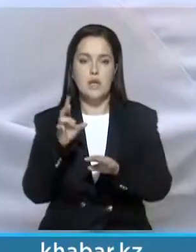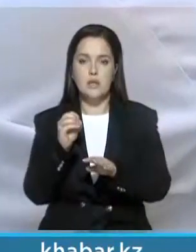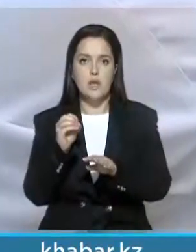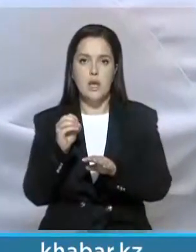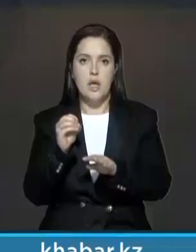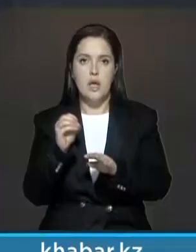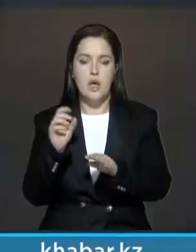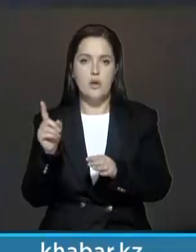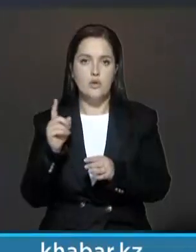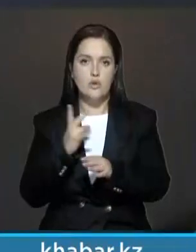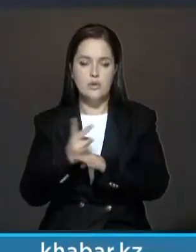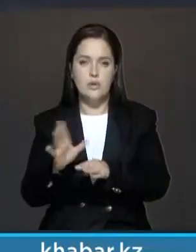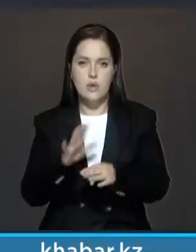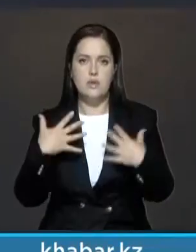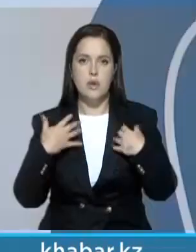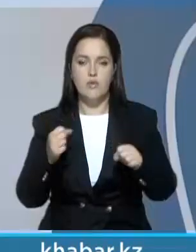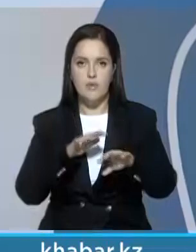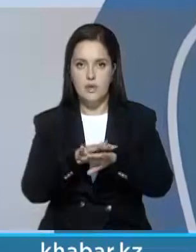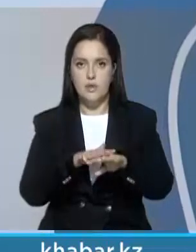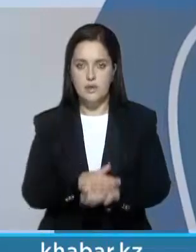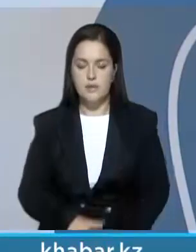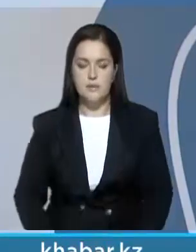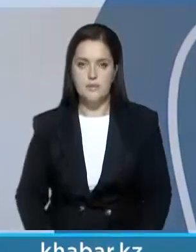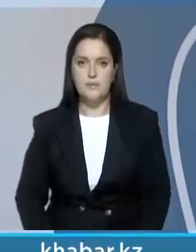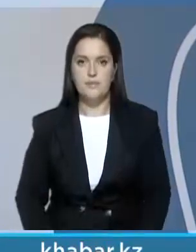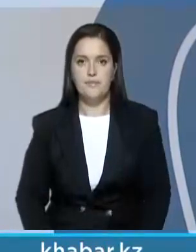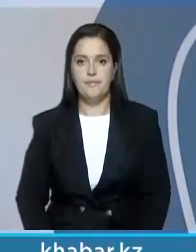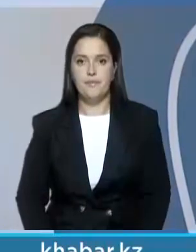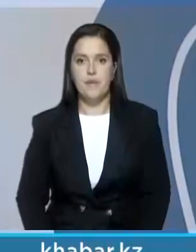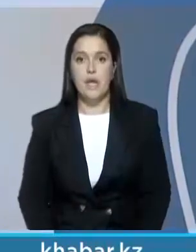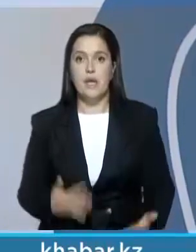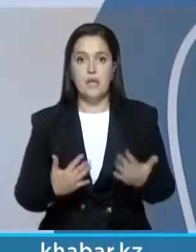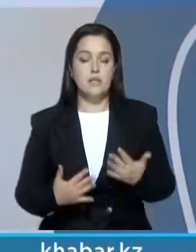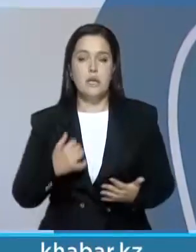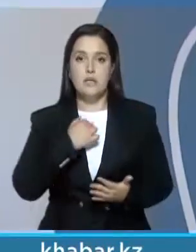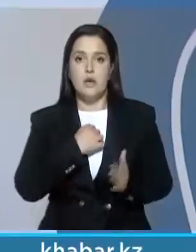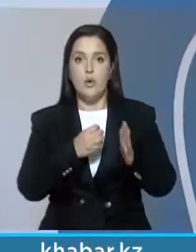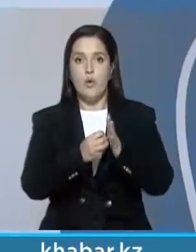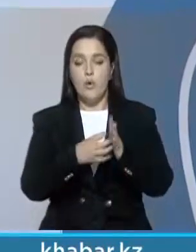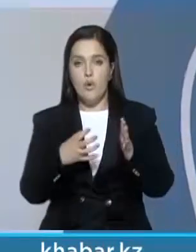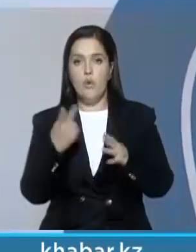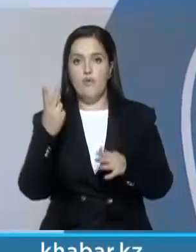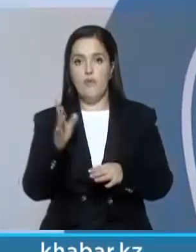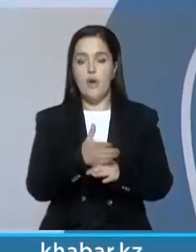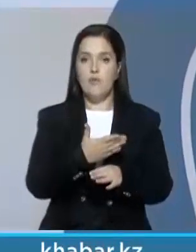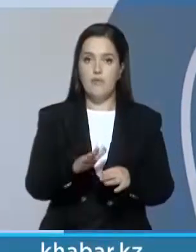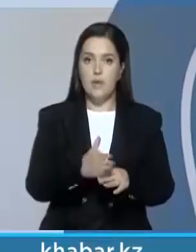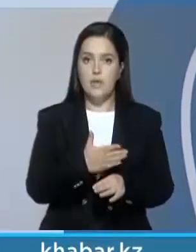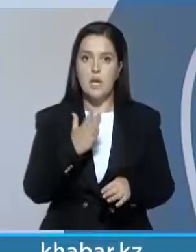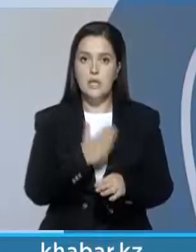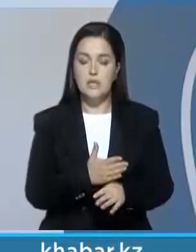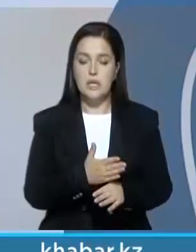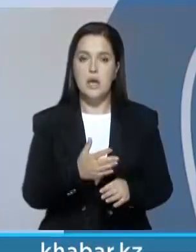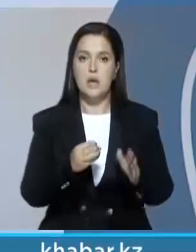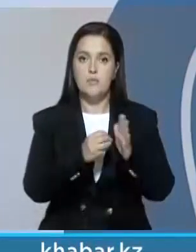затрагивая здоровые. При злокачественной опухоли щитовидной железы делится на два вида. Это дифференцированные